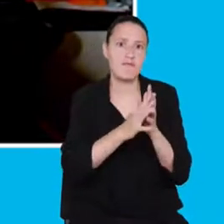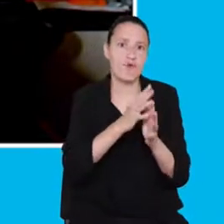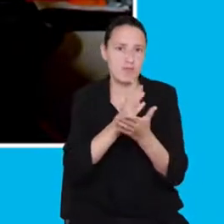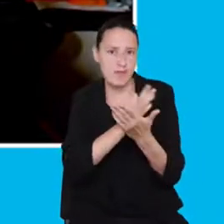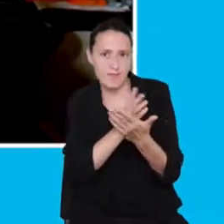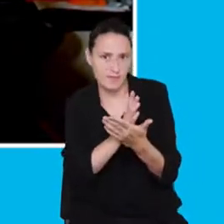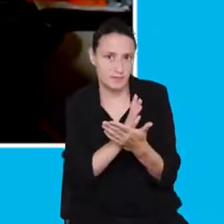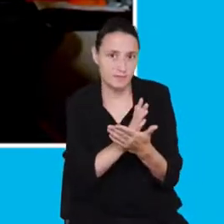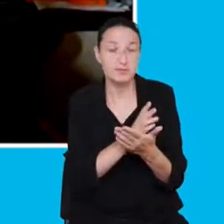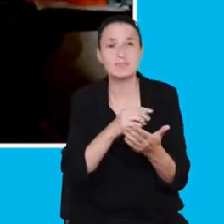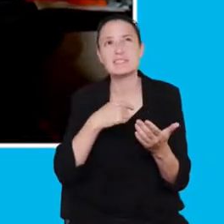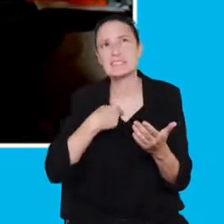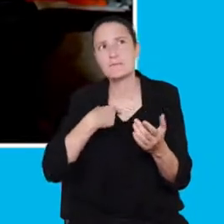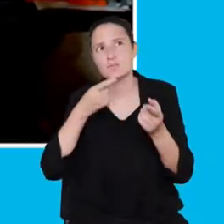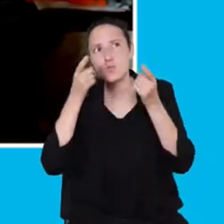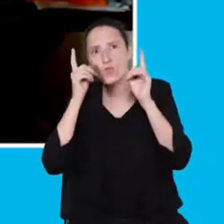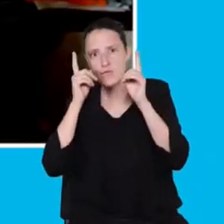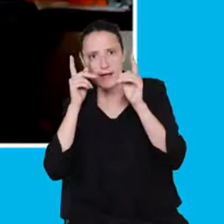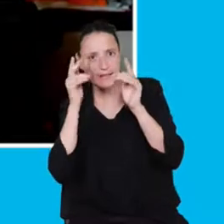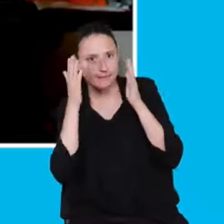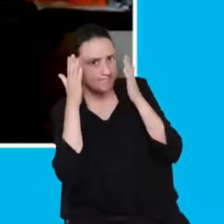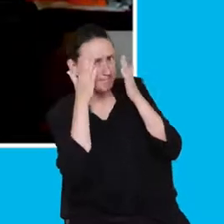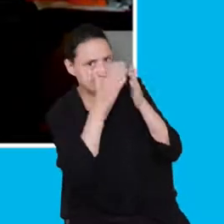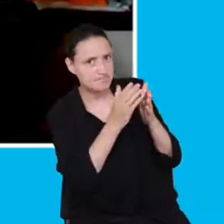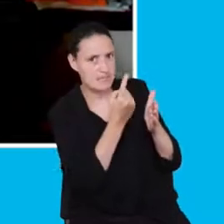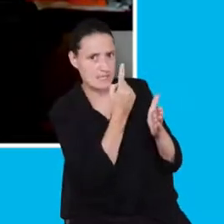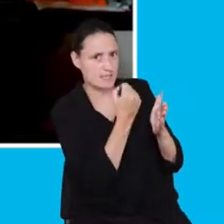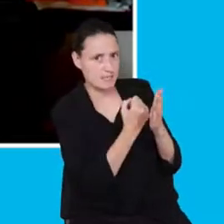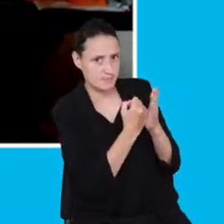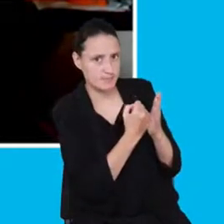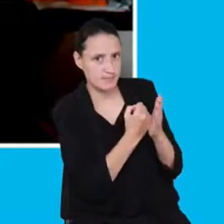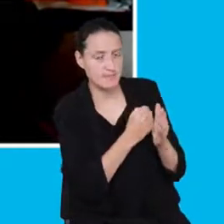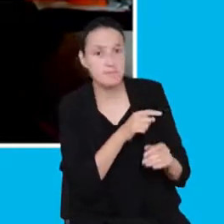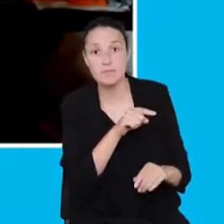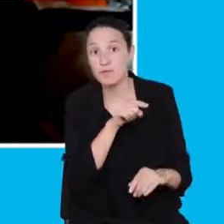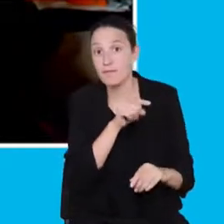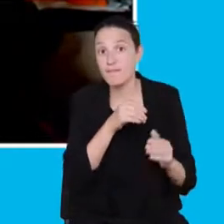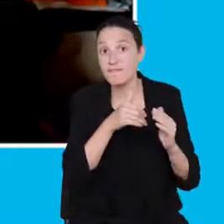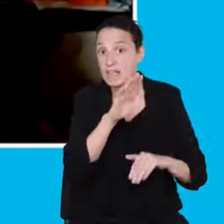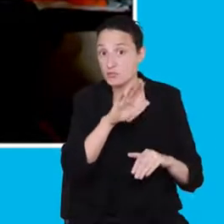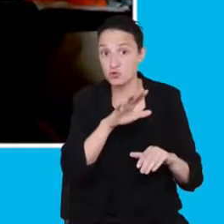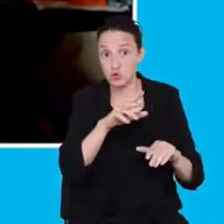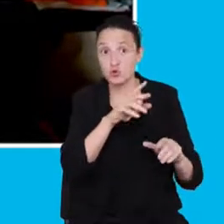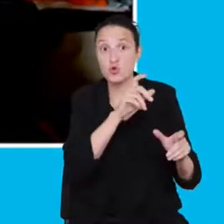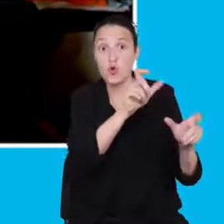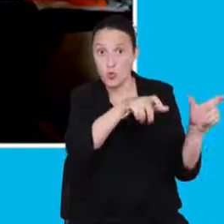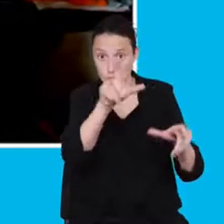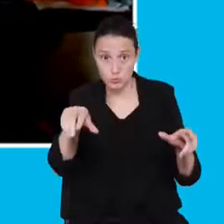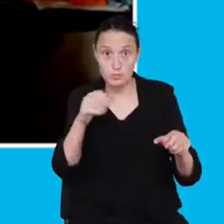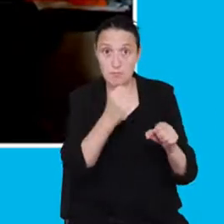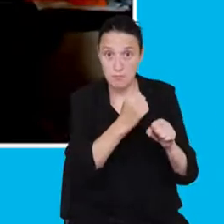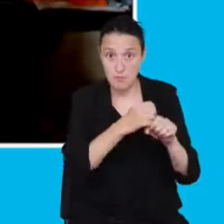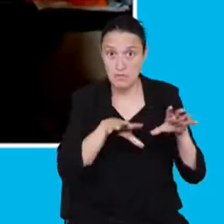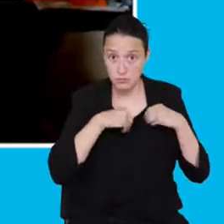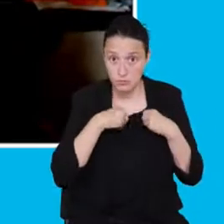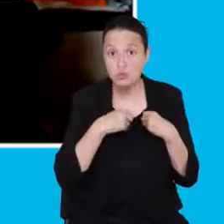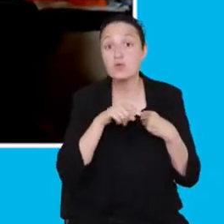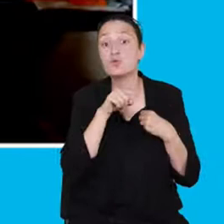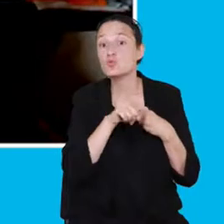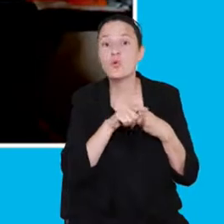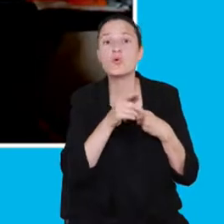międzywojennych, to ja bym zwrócił uwagę na jedną rzecz, to znaczy większość zatrudnionych jest zatrudnionych w bardzo